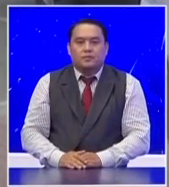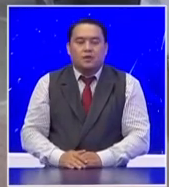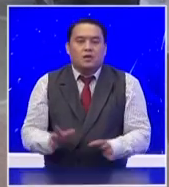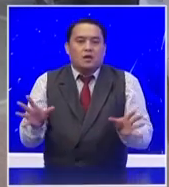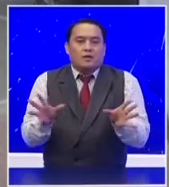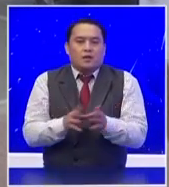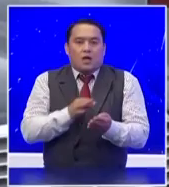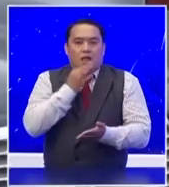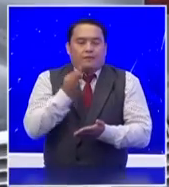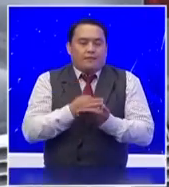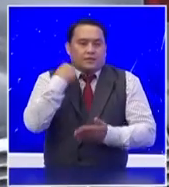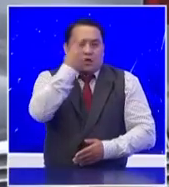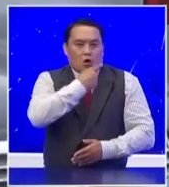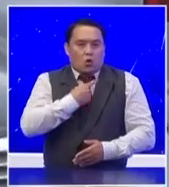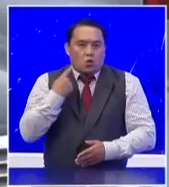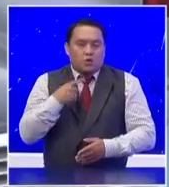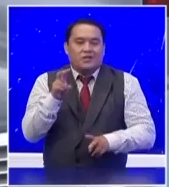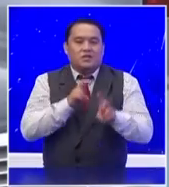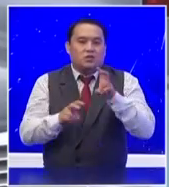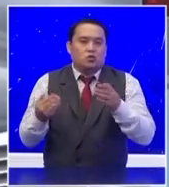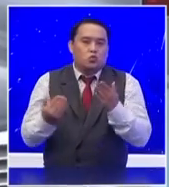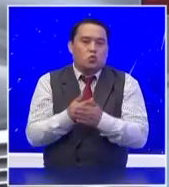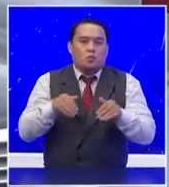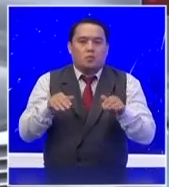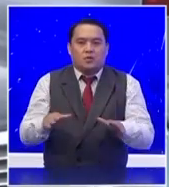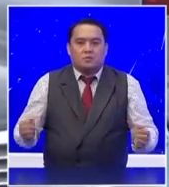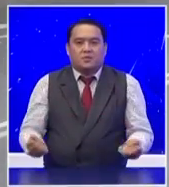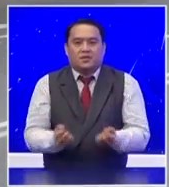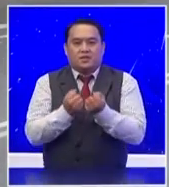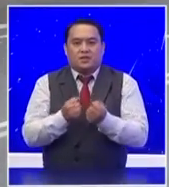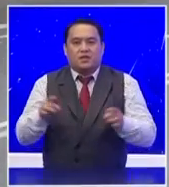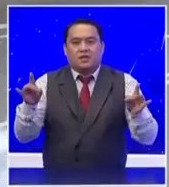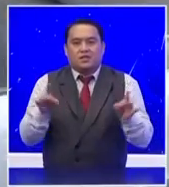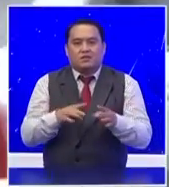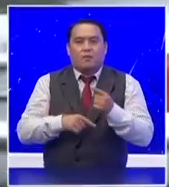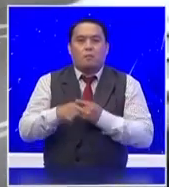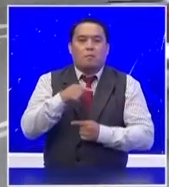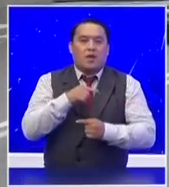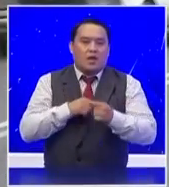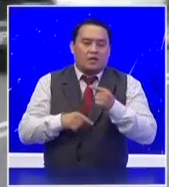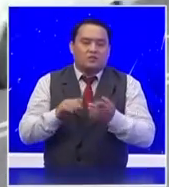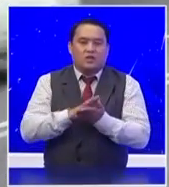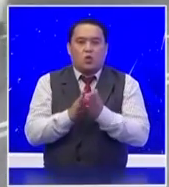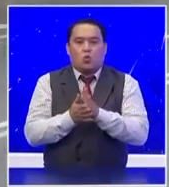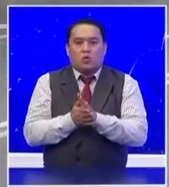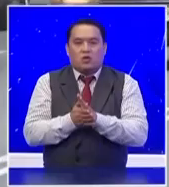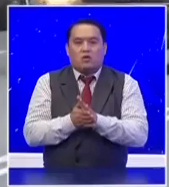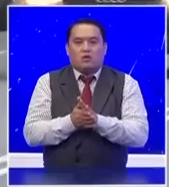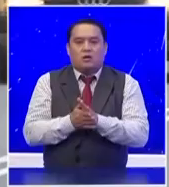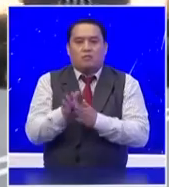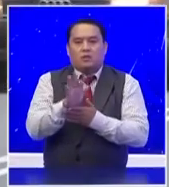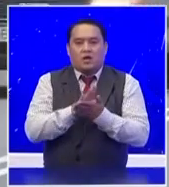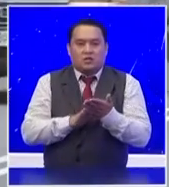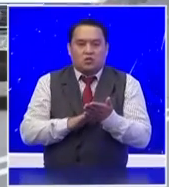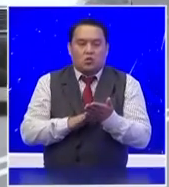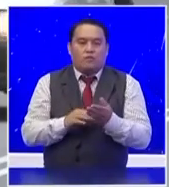ответственными государственными структурами неустанно ищет новые пути поддержки представителей ресторанного бизнеса. Но пока ситуация с вирусной пандемией